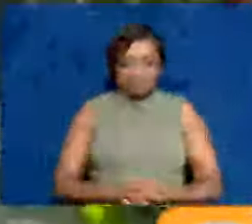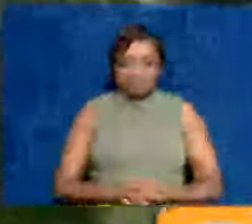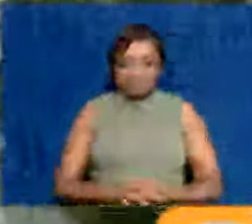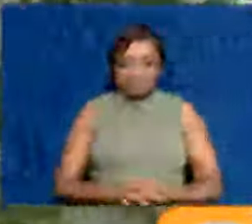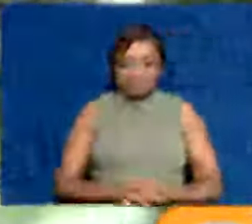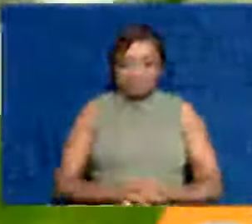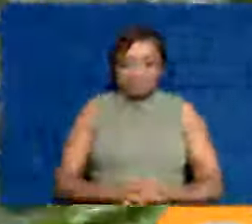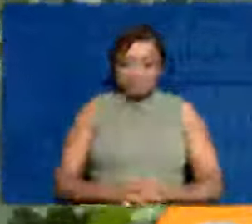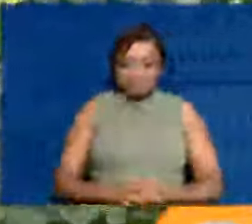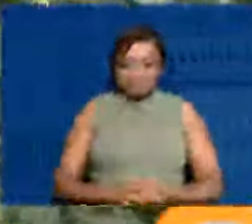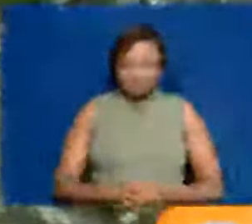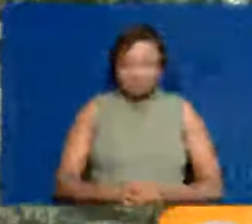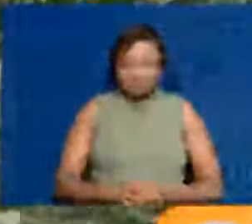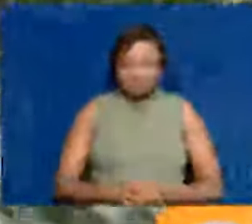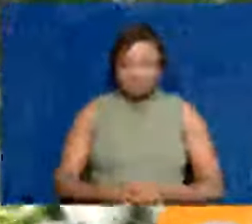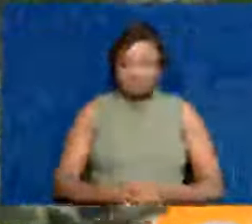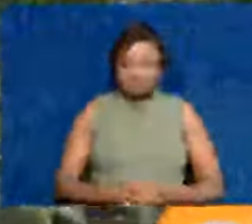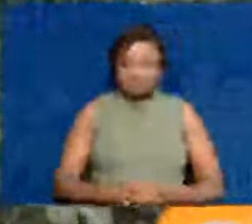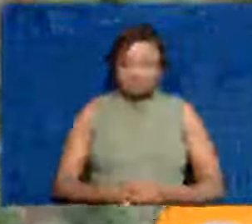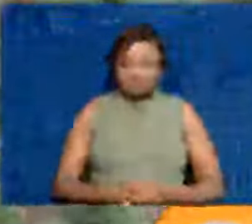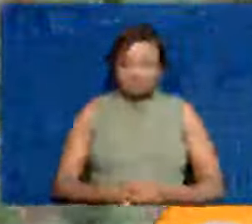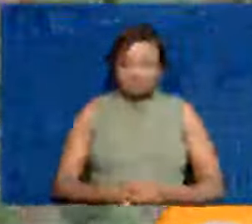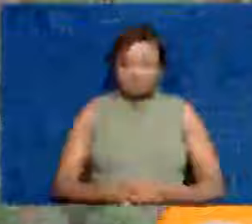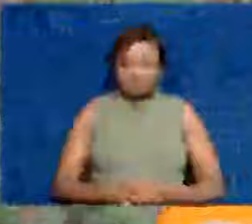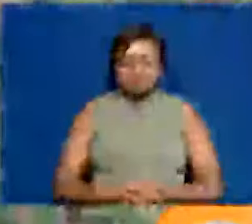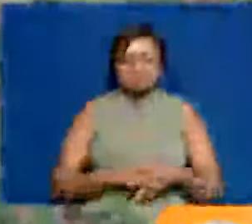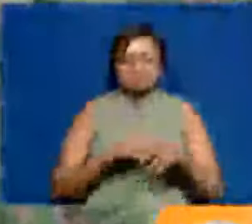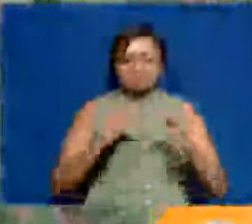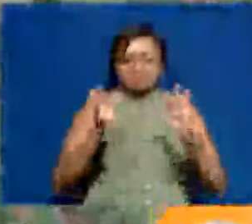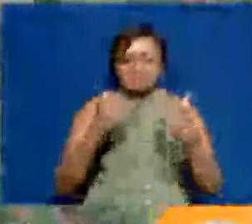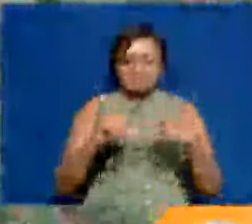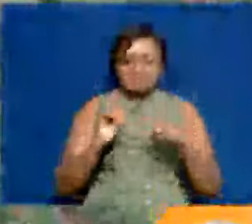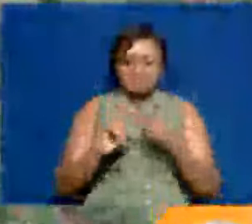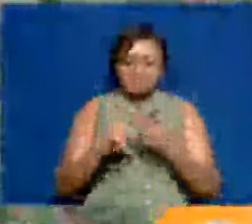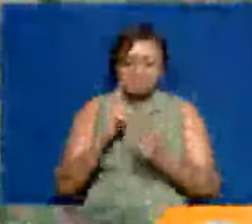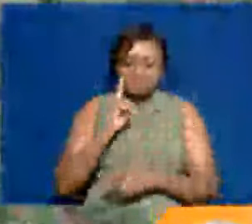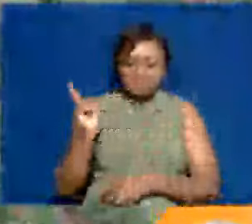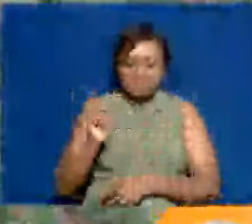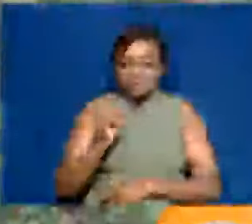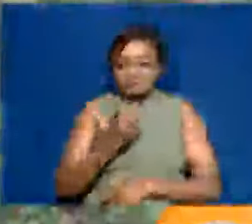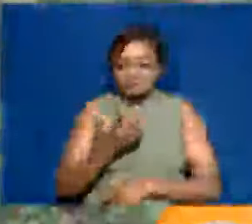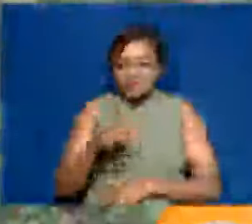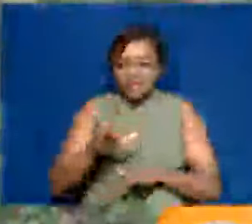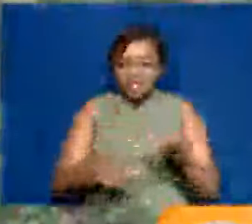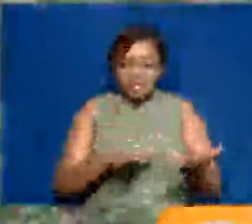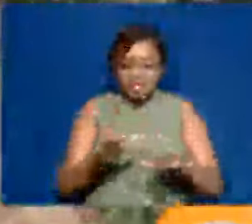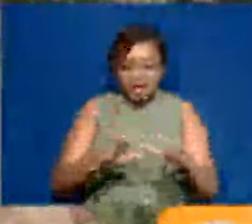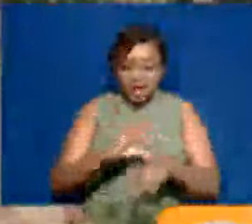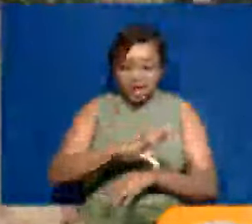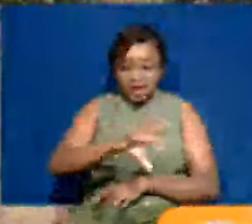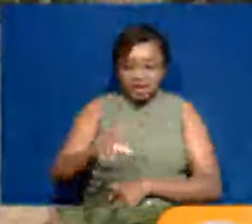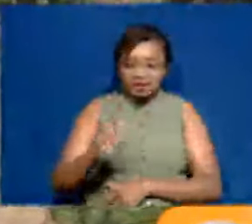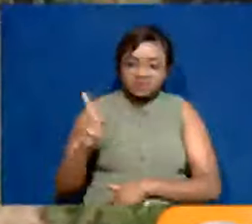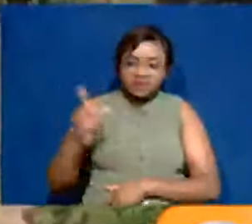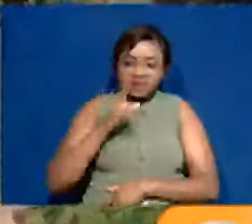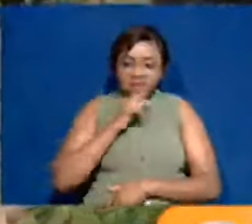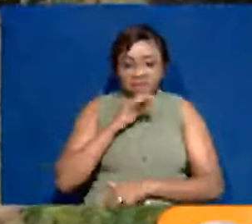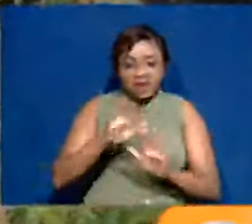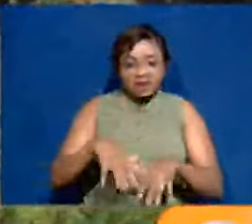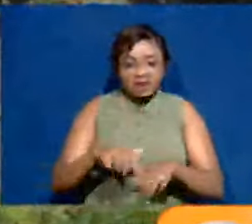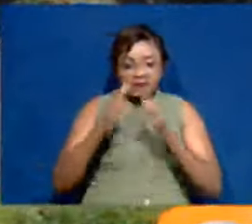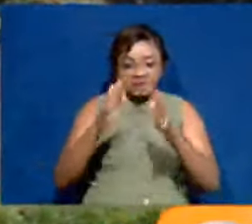from the traders, we head for the farms. This takes us to the home of Francis Gakono in Kirinyaga County. He has been a farmer